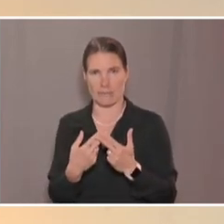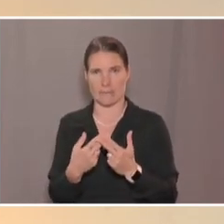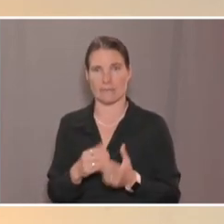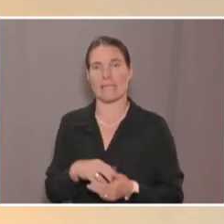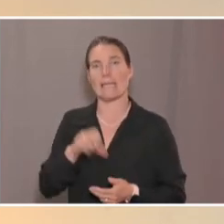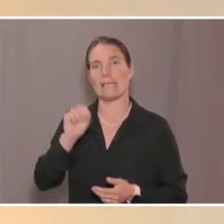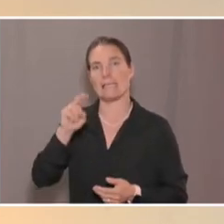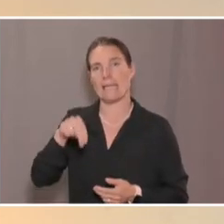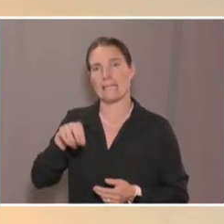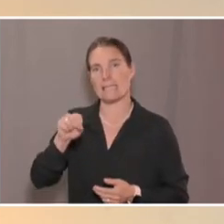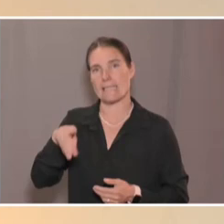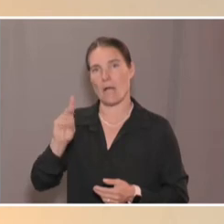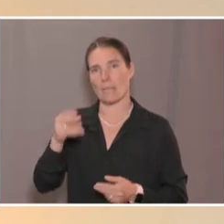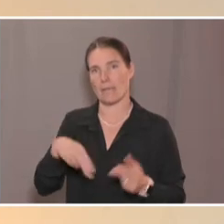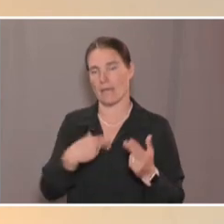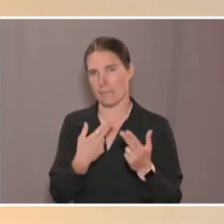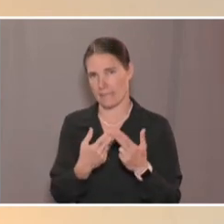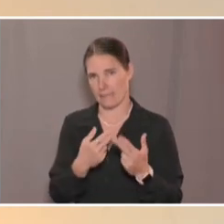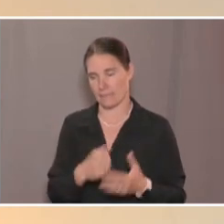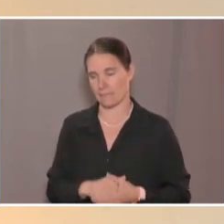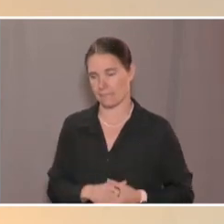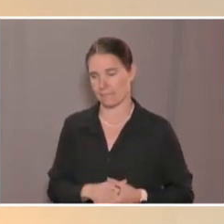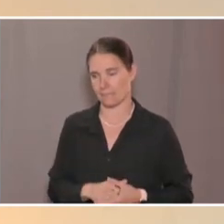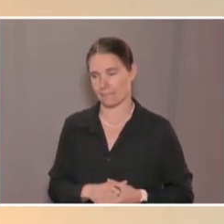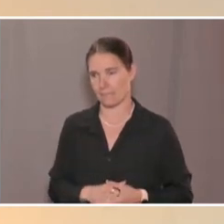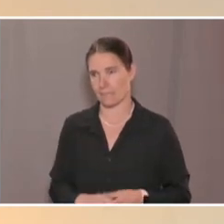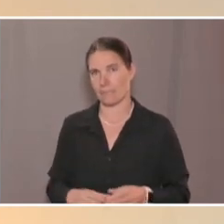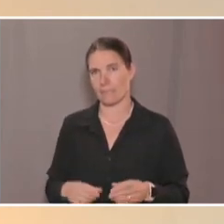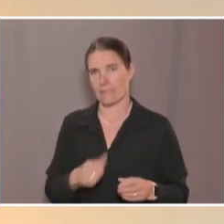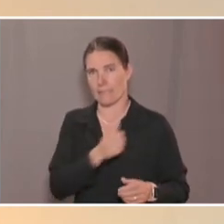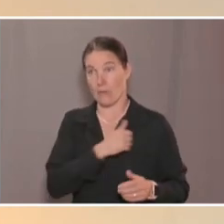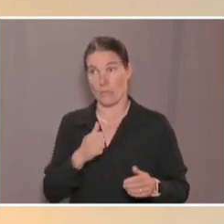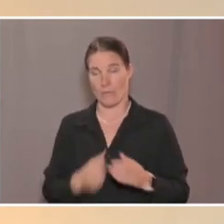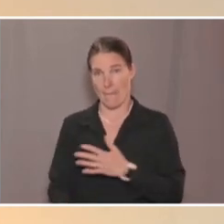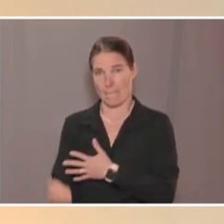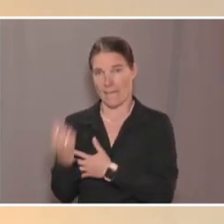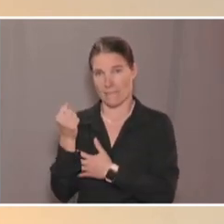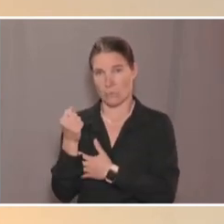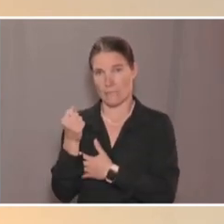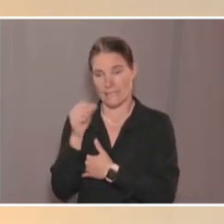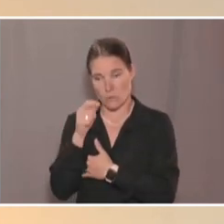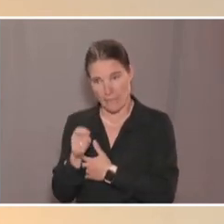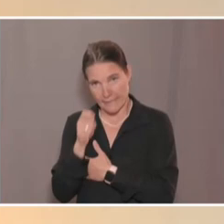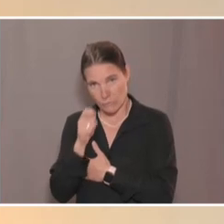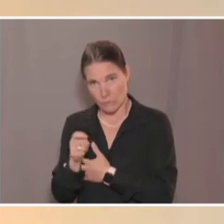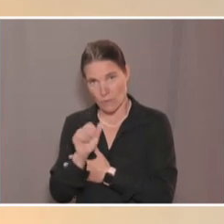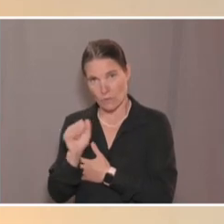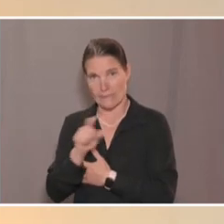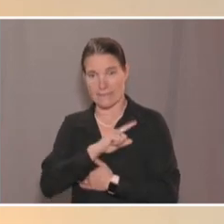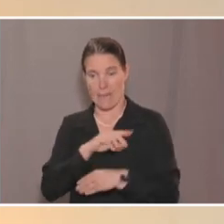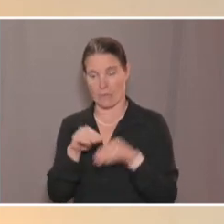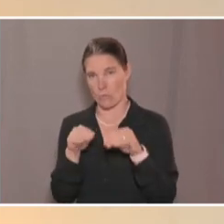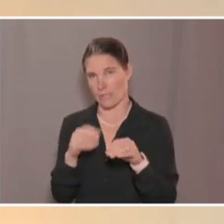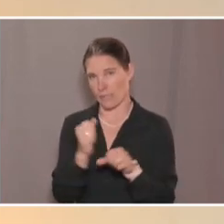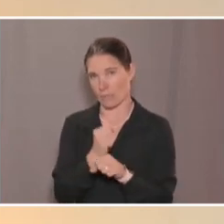vornahm. Bis zur Einberufung in die Wehrmacht, wo er Wetterinspektor wurde, konnte er als Lehrer unterrichten.